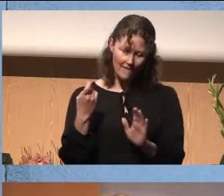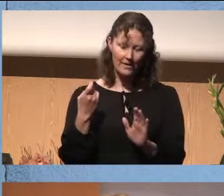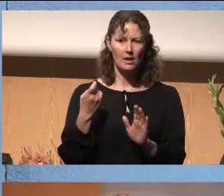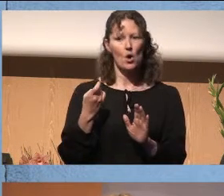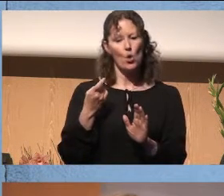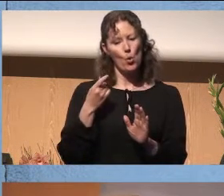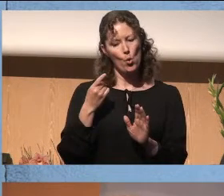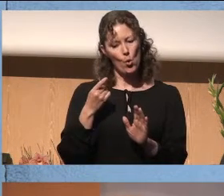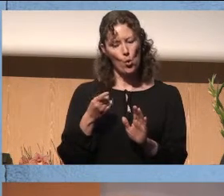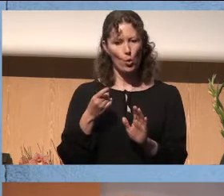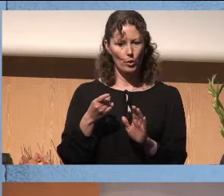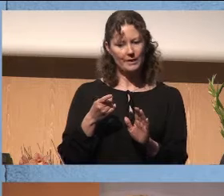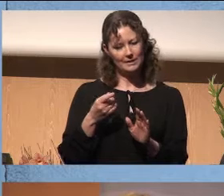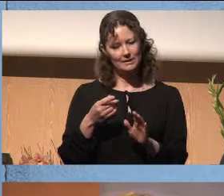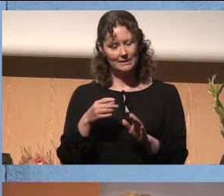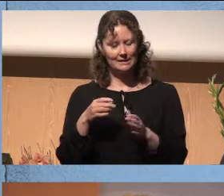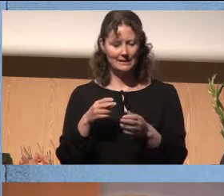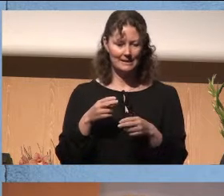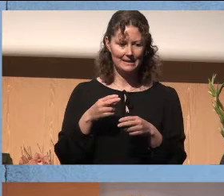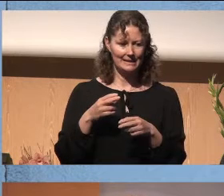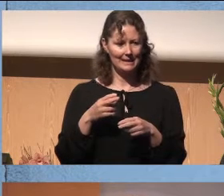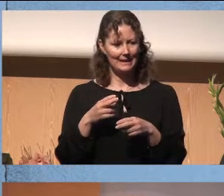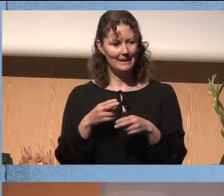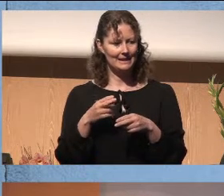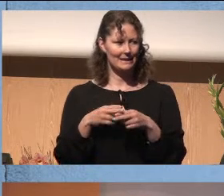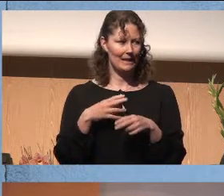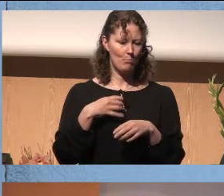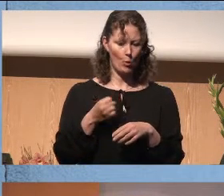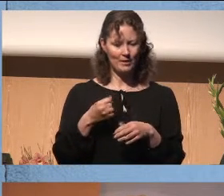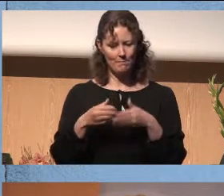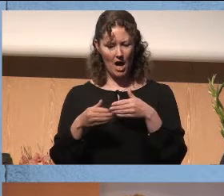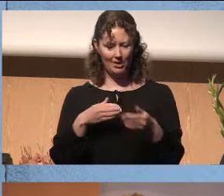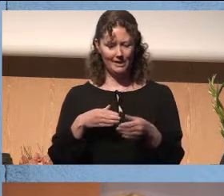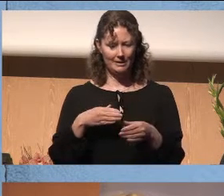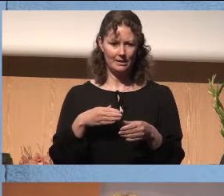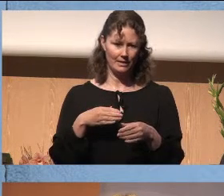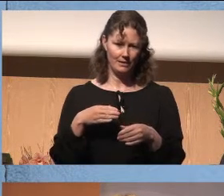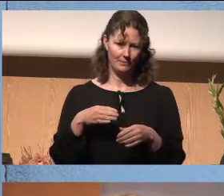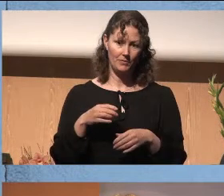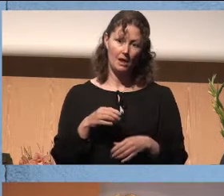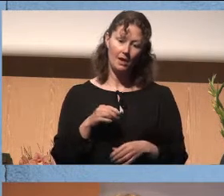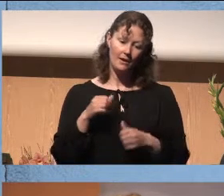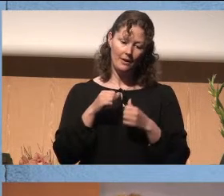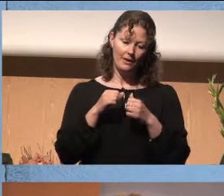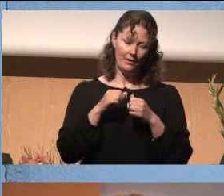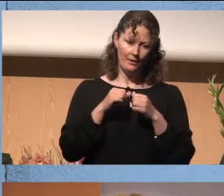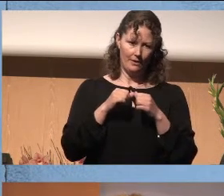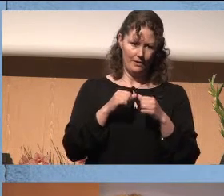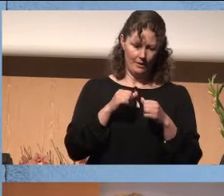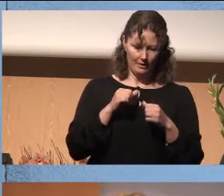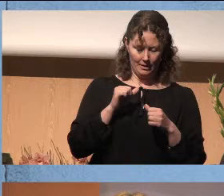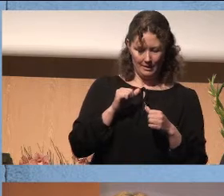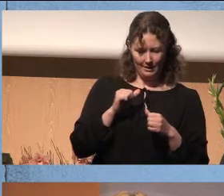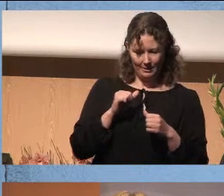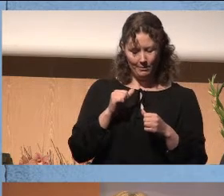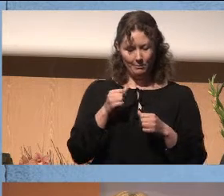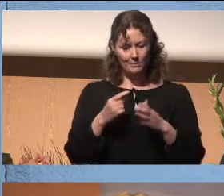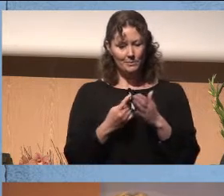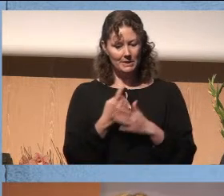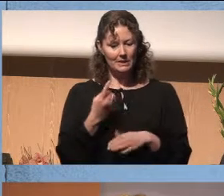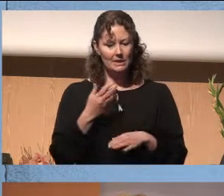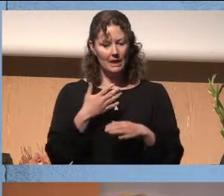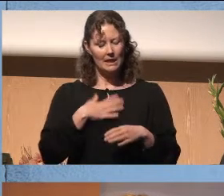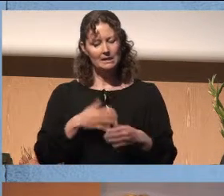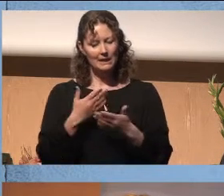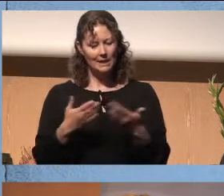og stemoderlig behandlede området. Fritt behandlingsvalg skal supplere de ordinære spesialisthelsetjenestene, både de